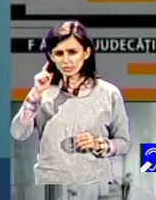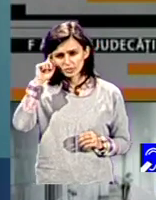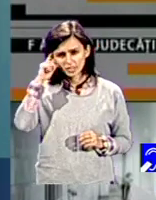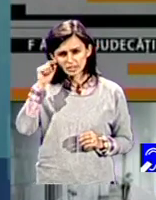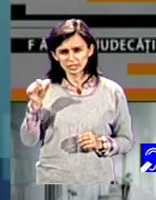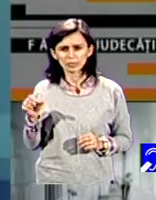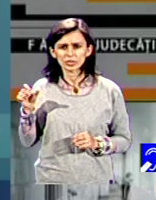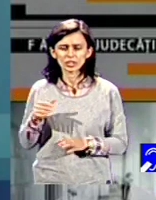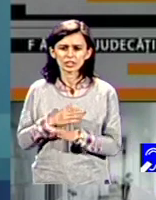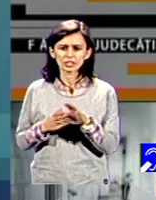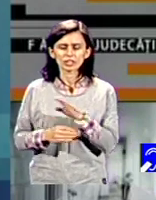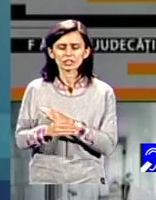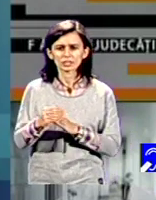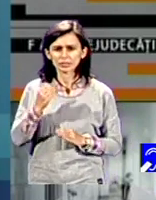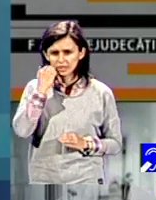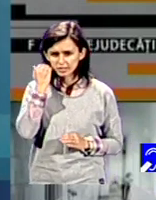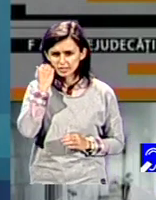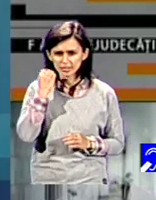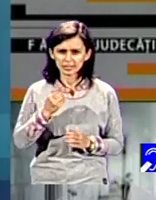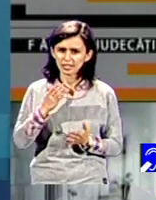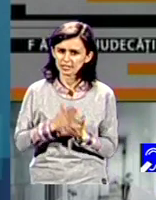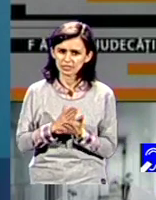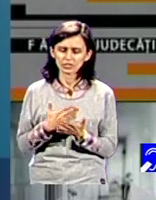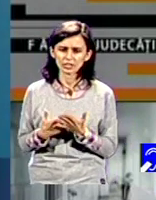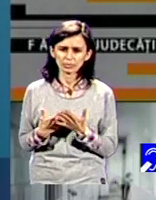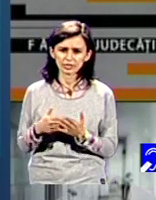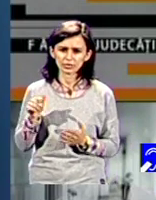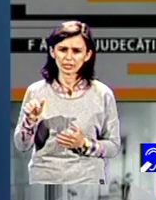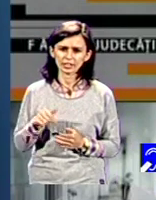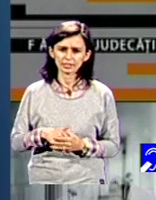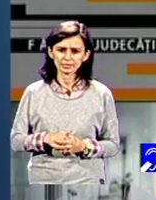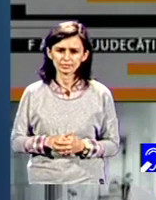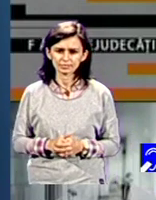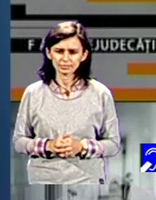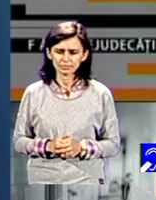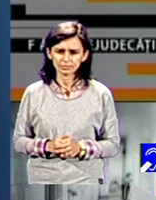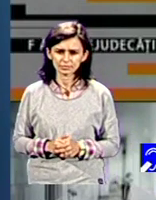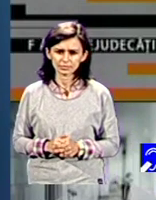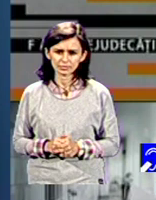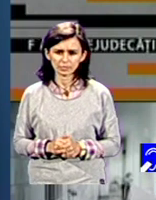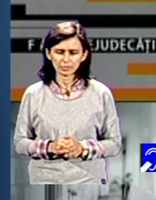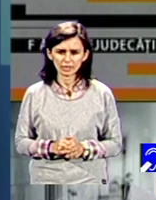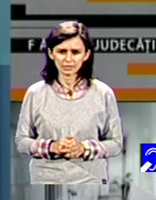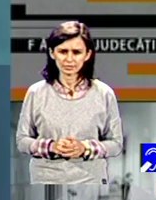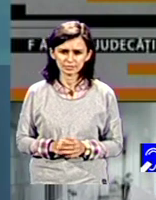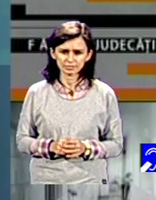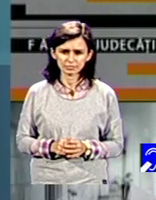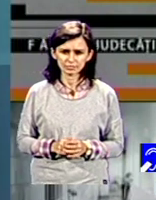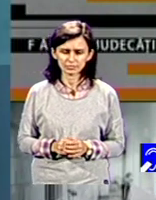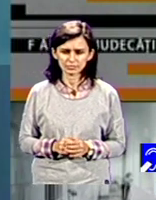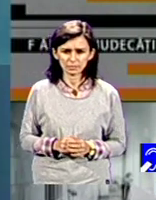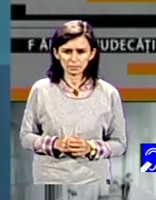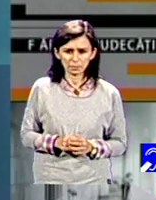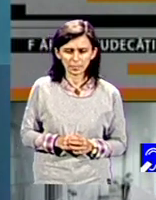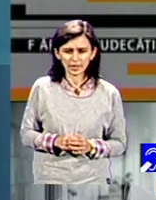legiferează în numele în pentru ele a ca Zăpada te rog da deci abia acum Curtea